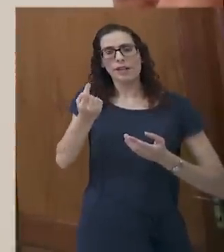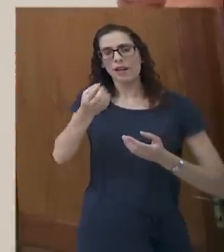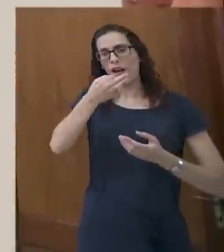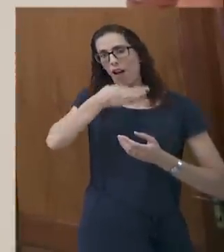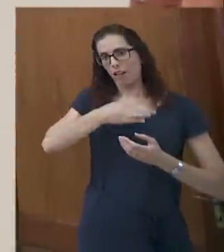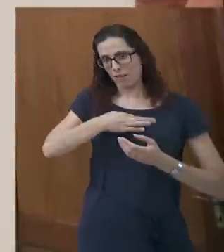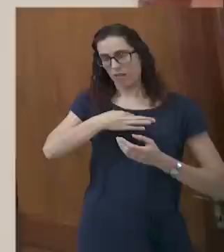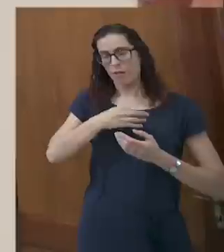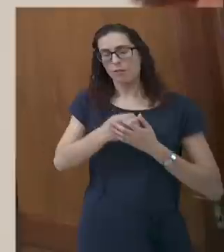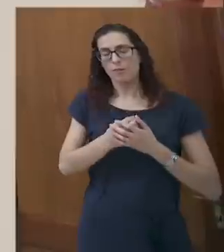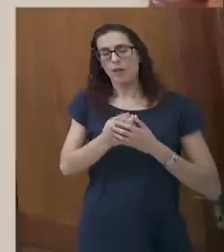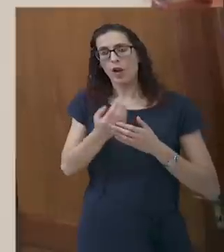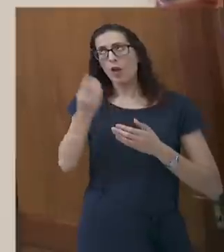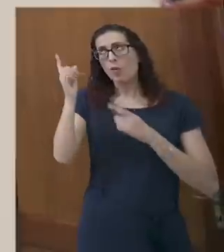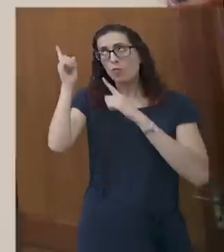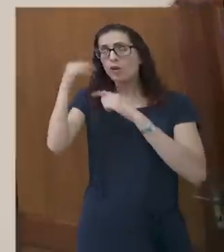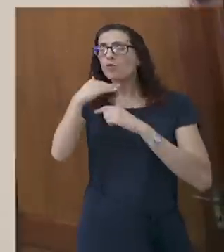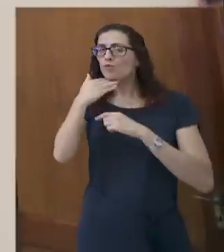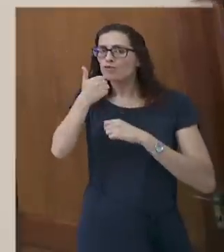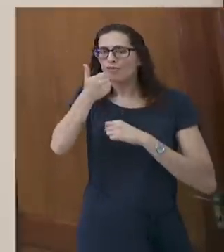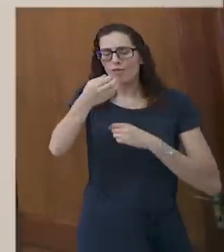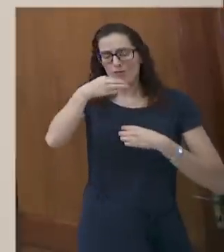tal-ħaruf.